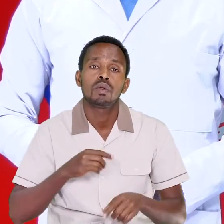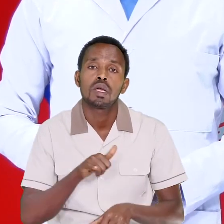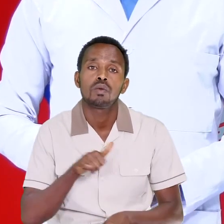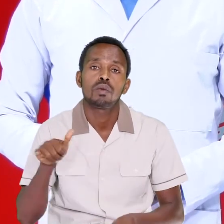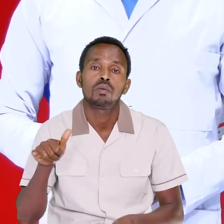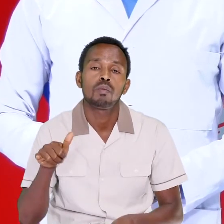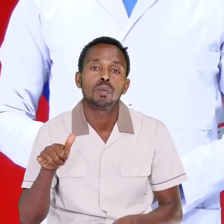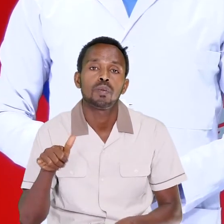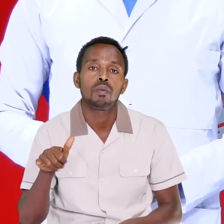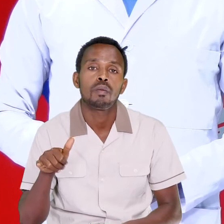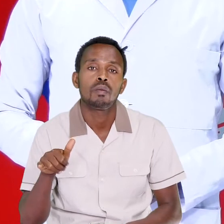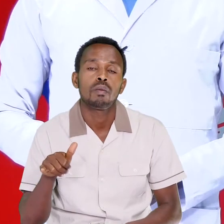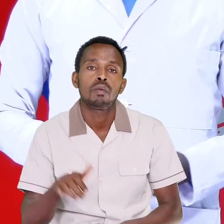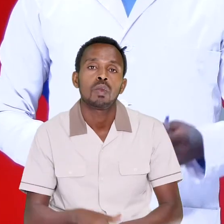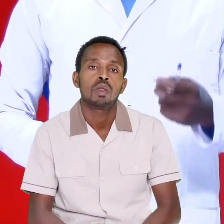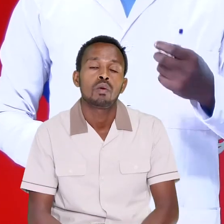akkasumas